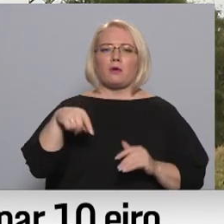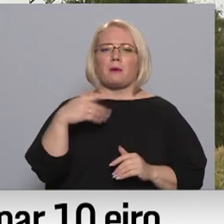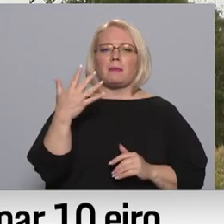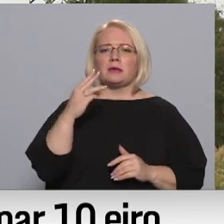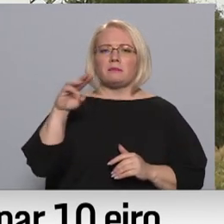Latvijas televīzija.